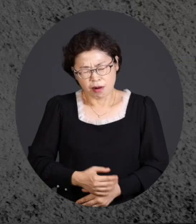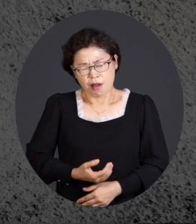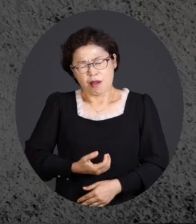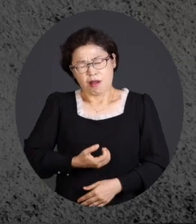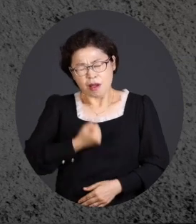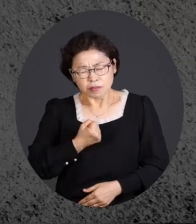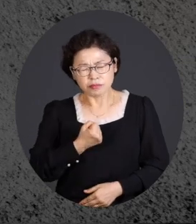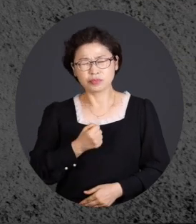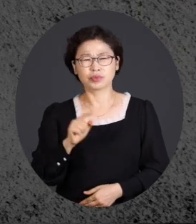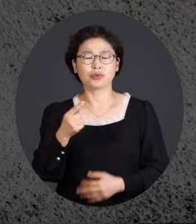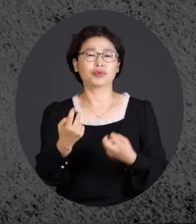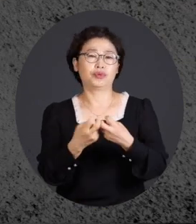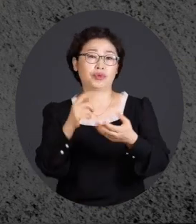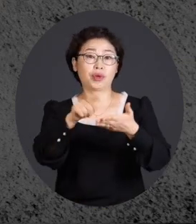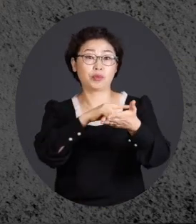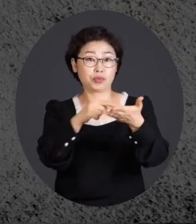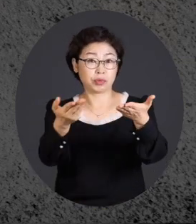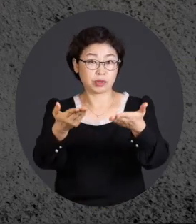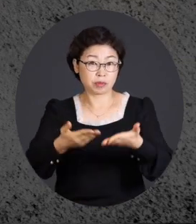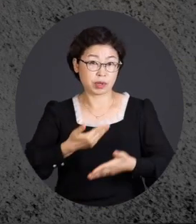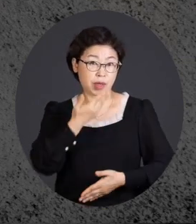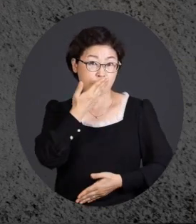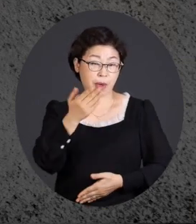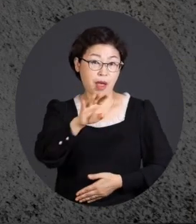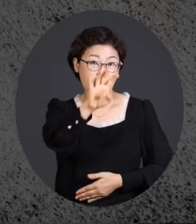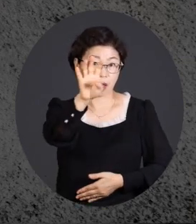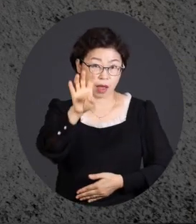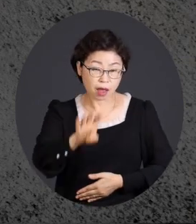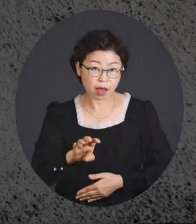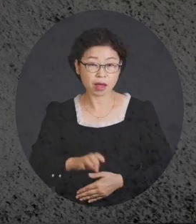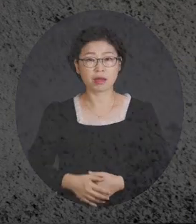어떤 것으로 보상받을 수 있을까요?